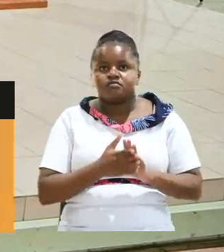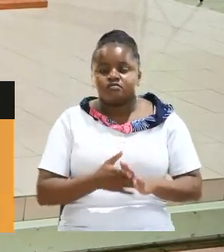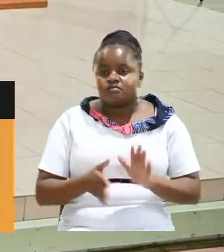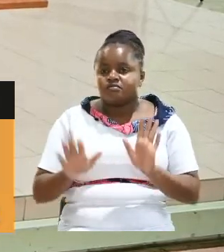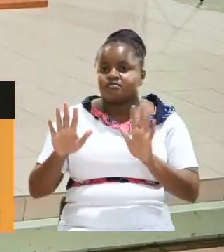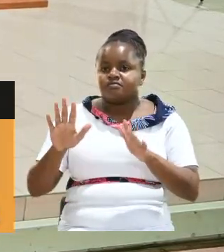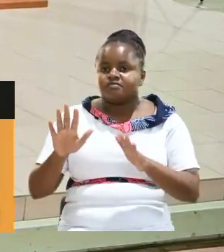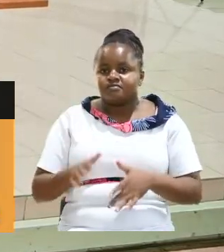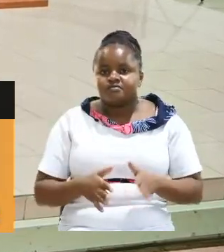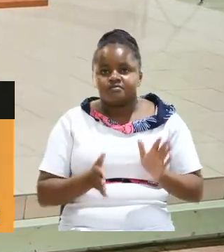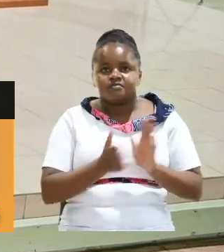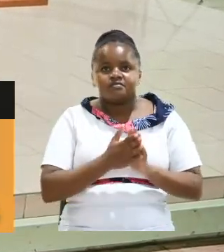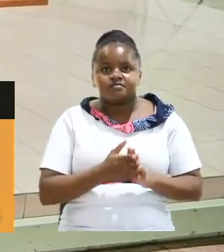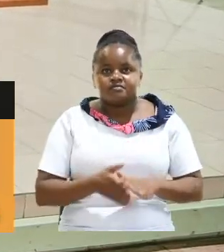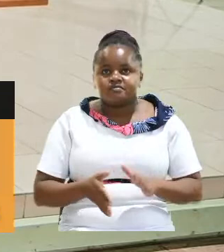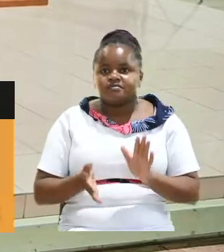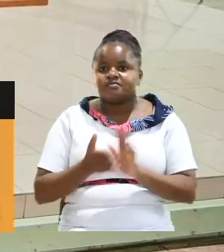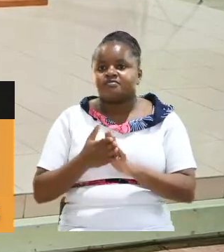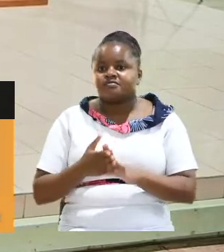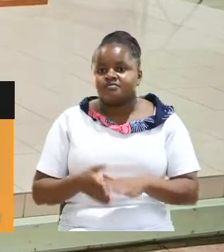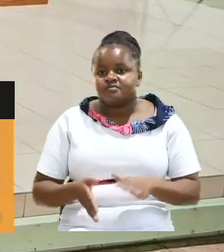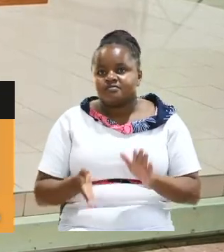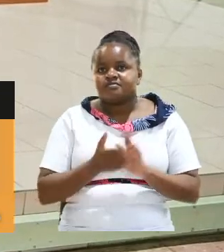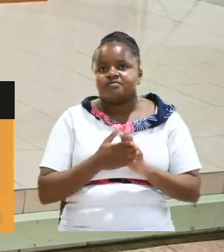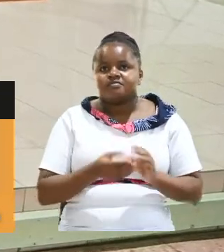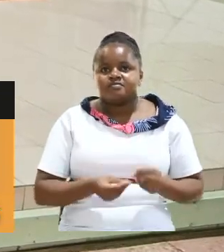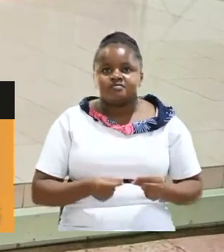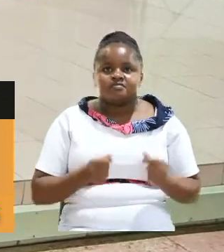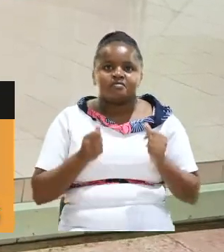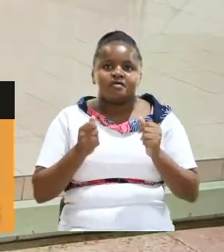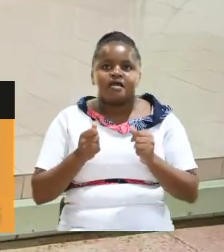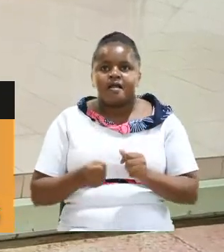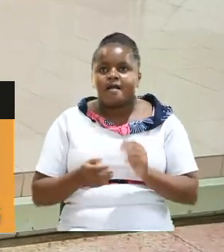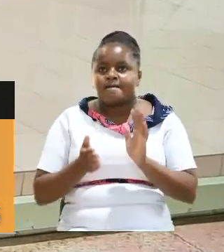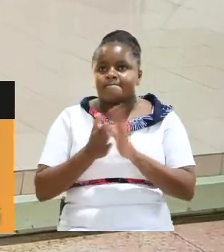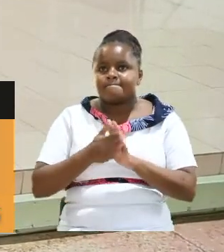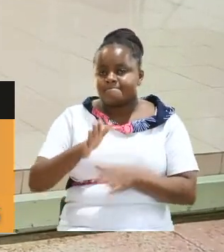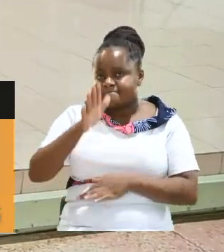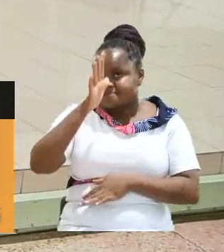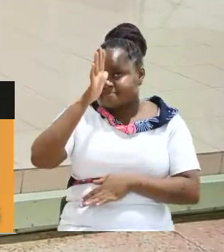Baba, ninaomba nirekebishe.